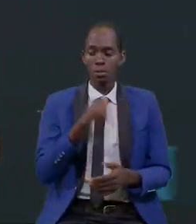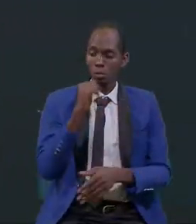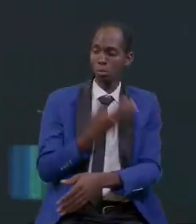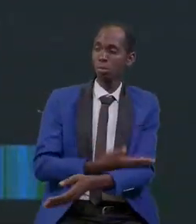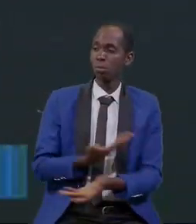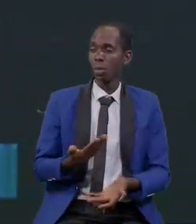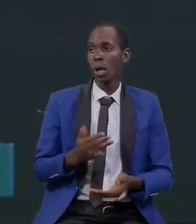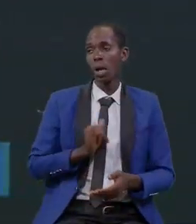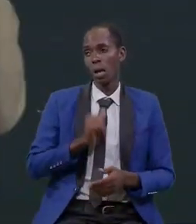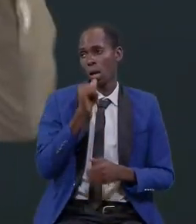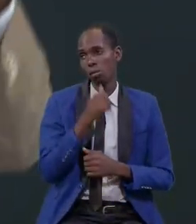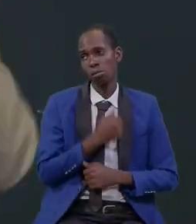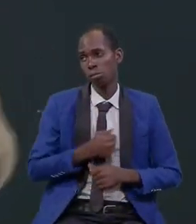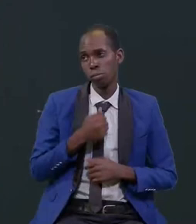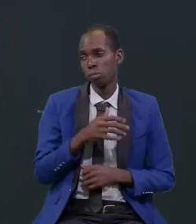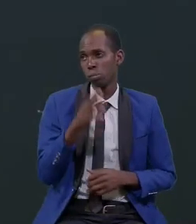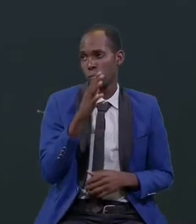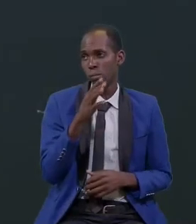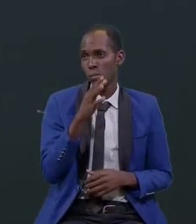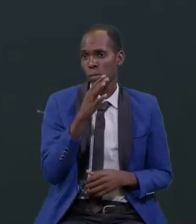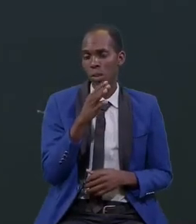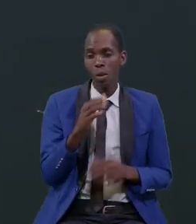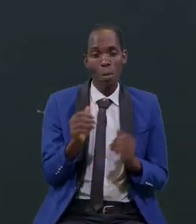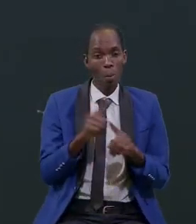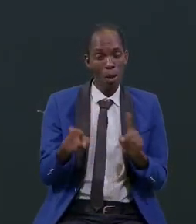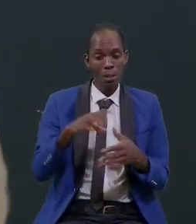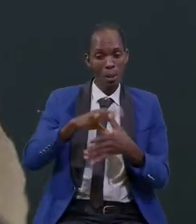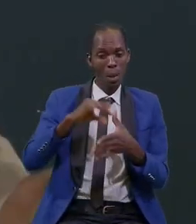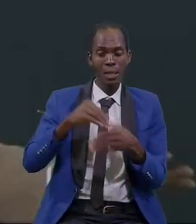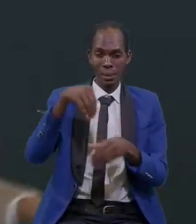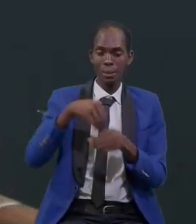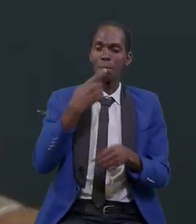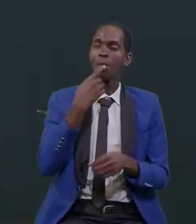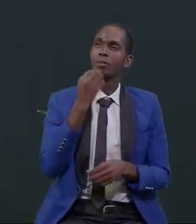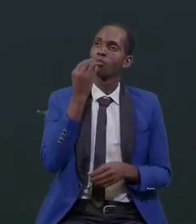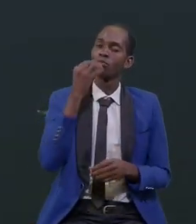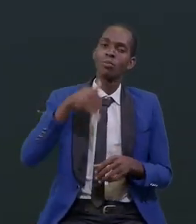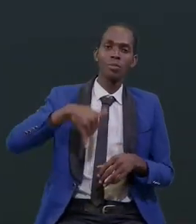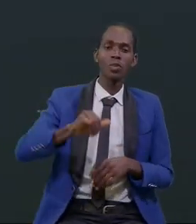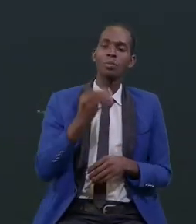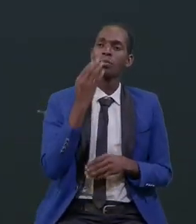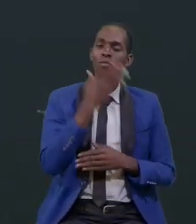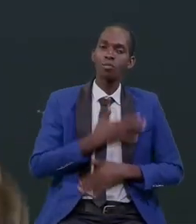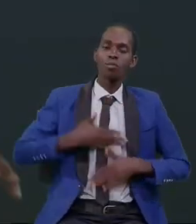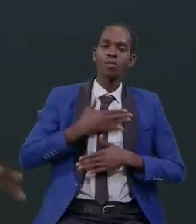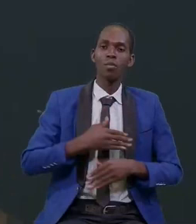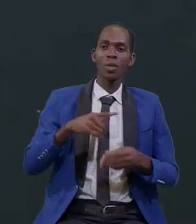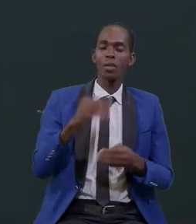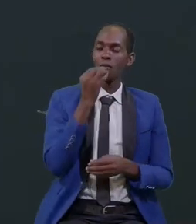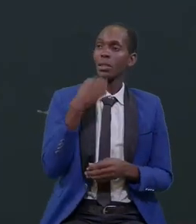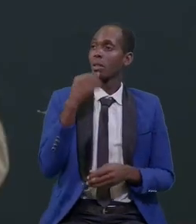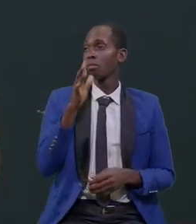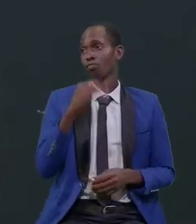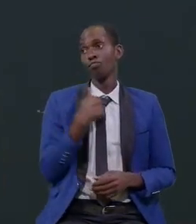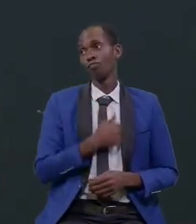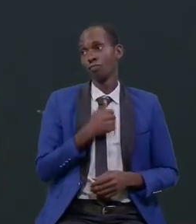suis désolé maman. Et continue à mâcher la viande. Maman, je suis désolé. Et elle continue à jouir de la